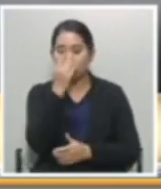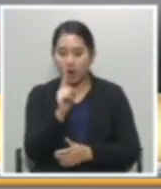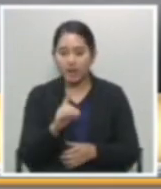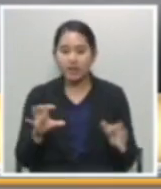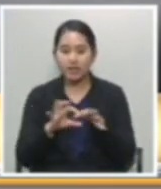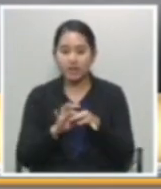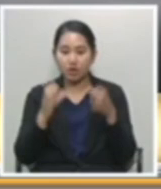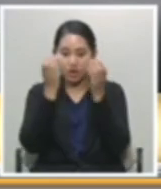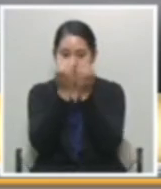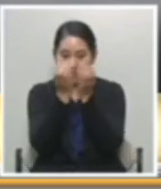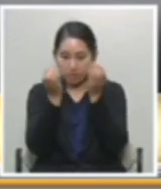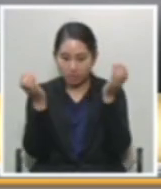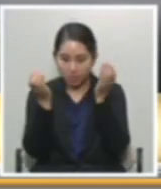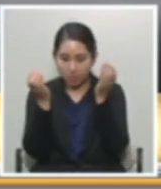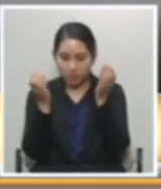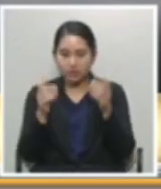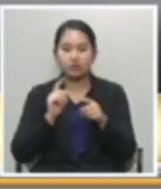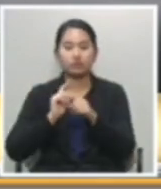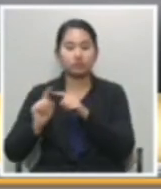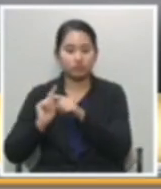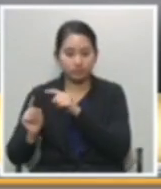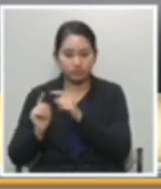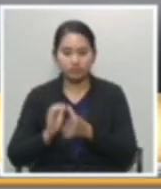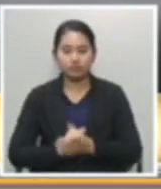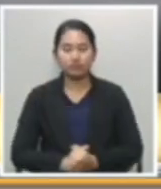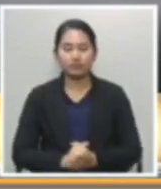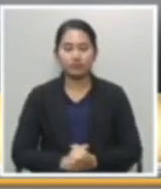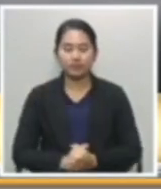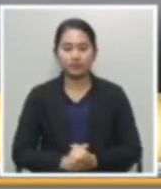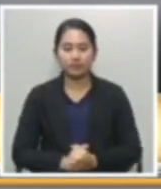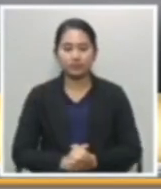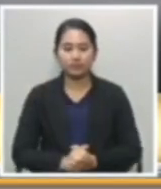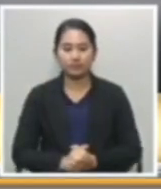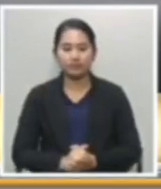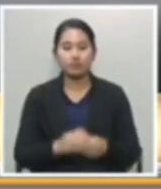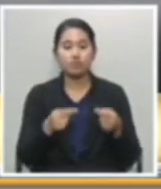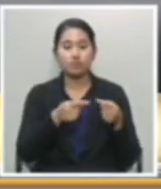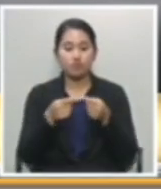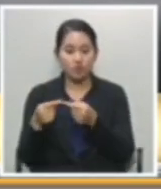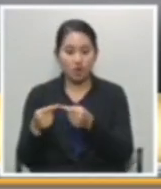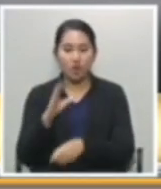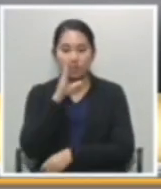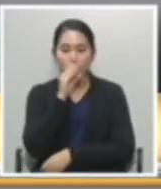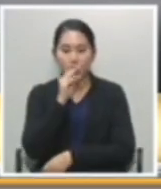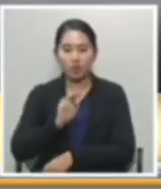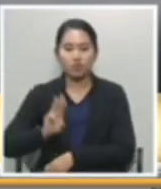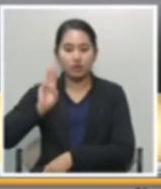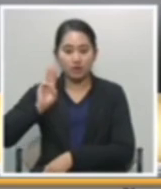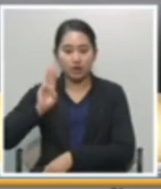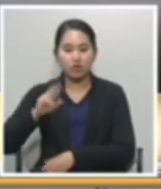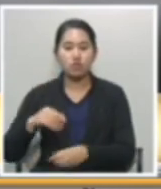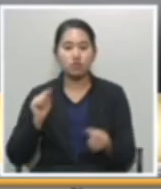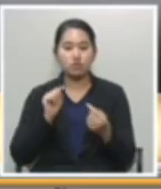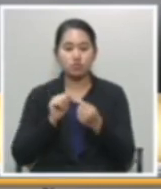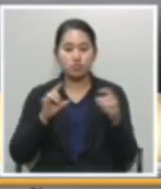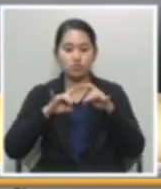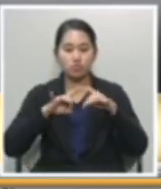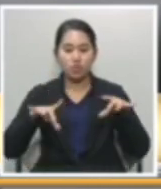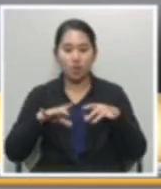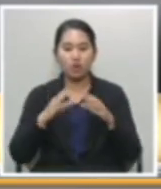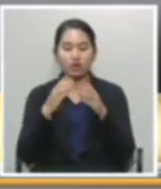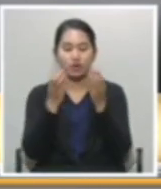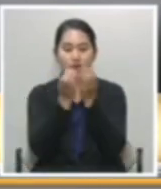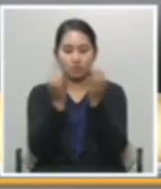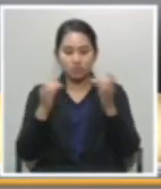ฐธรรมนูญนะครับของงบประมาณนี้นะครับก็มาเรื่องการถวายสัตว์นะครับที่ยังไม่ถูกต้องตามรัฐธร